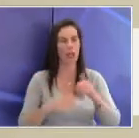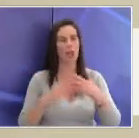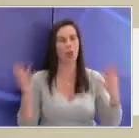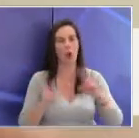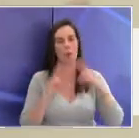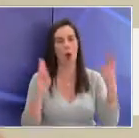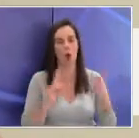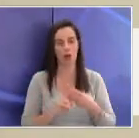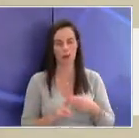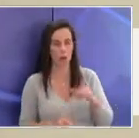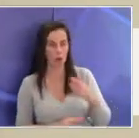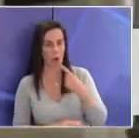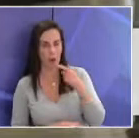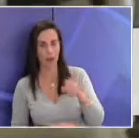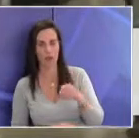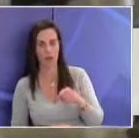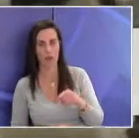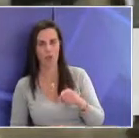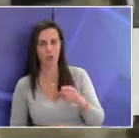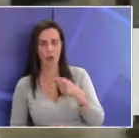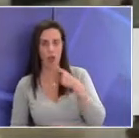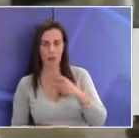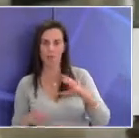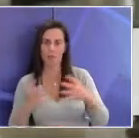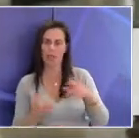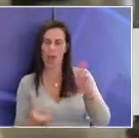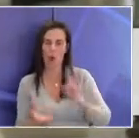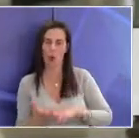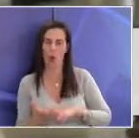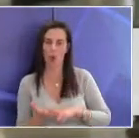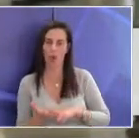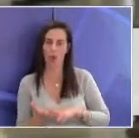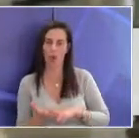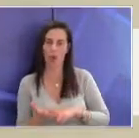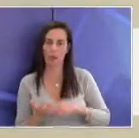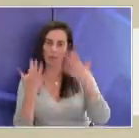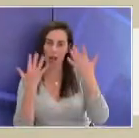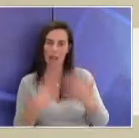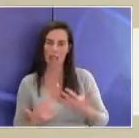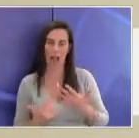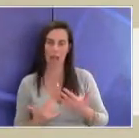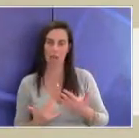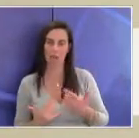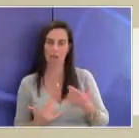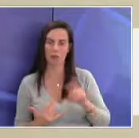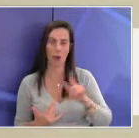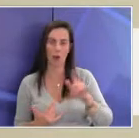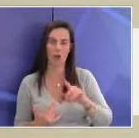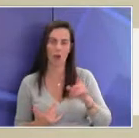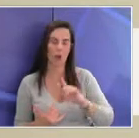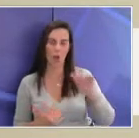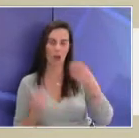גדול בעולם, למעט זה של ארצות הברית בצ'ילה. כן, שאתה במפלגה הנכונה, והסקרים באמת לא היטיבו איתכם. עם